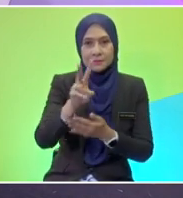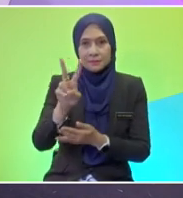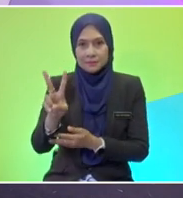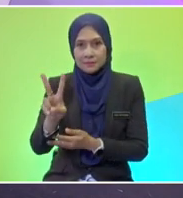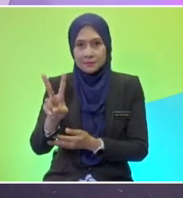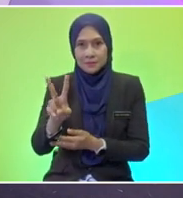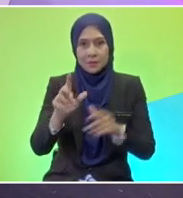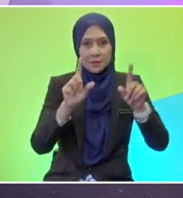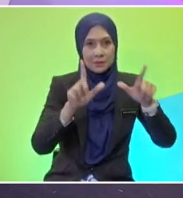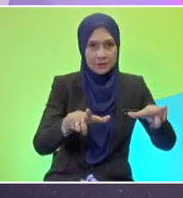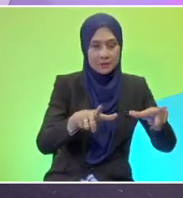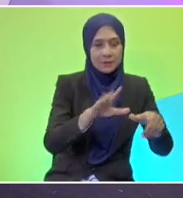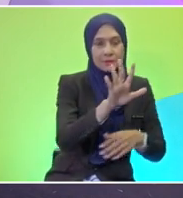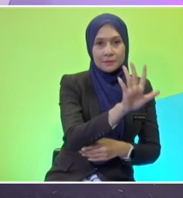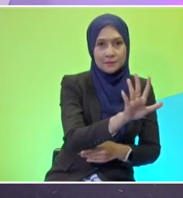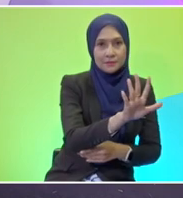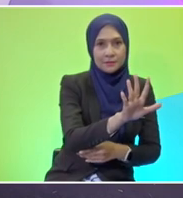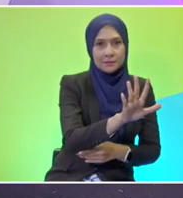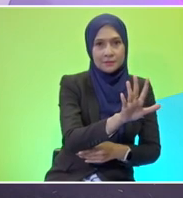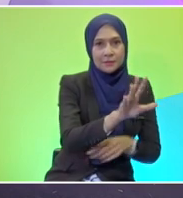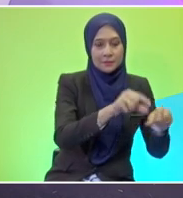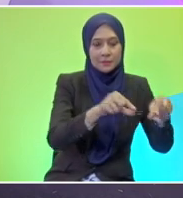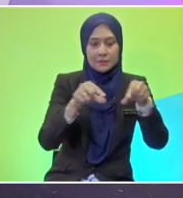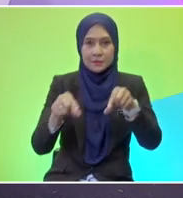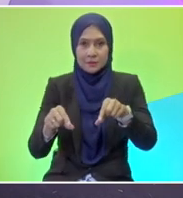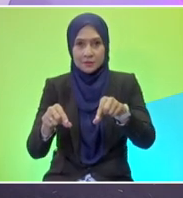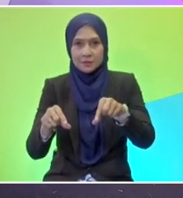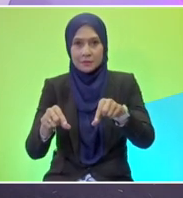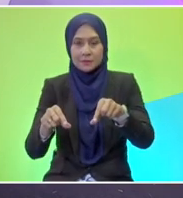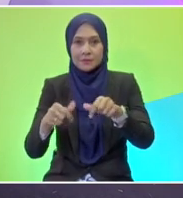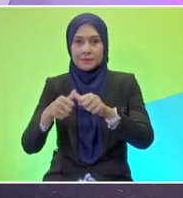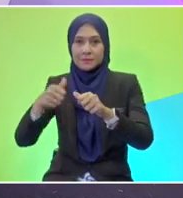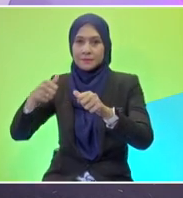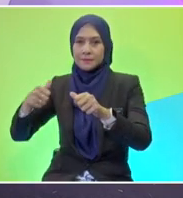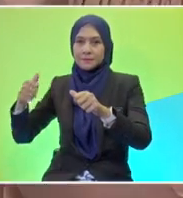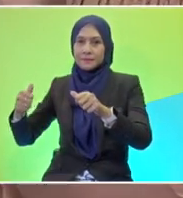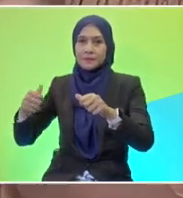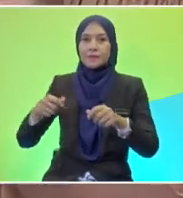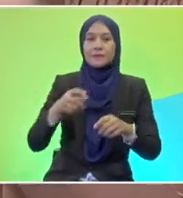5. Gerakkan ke belakang angka tu 2 kali ke kiri.